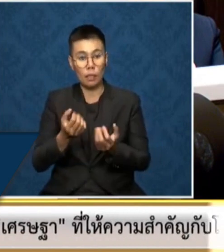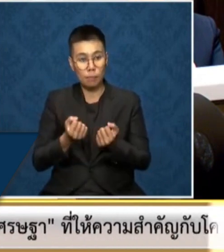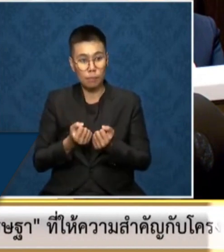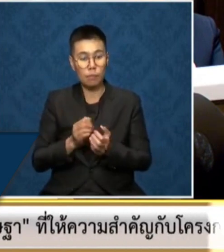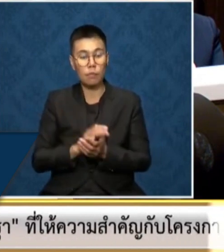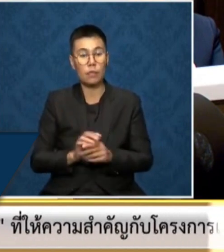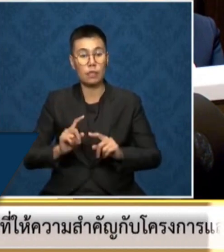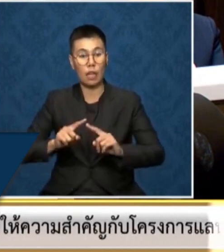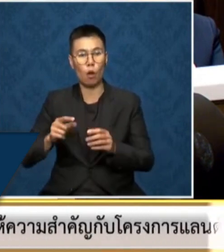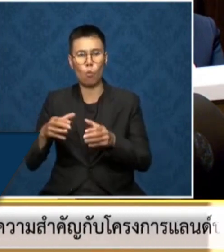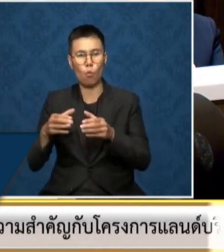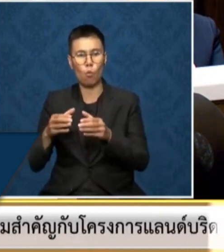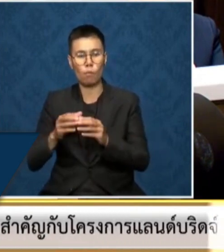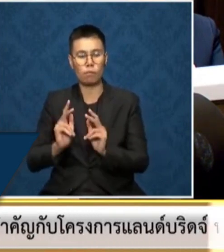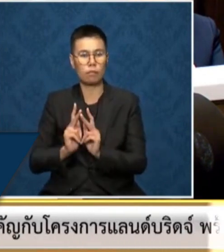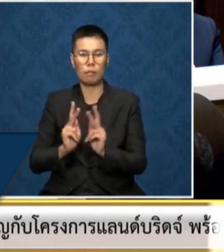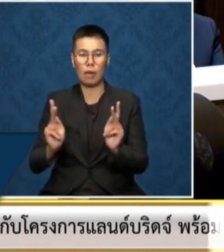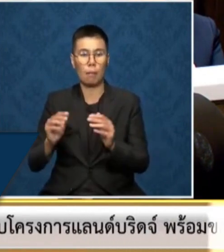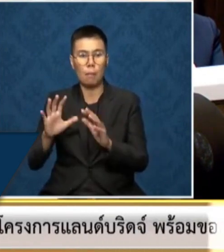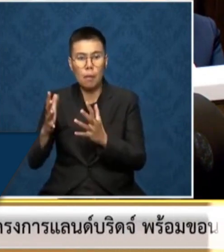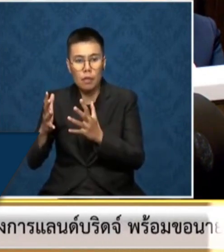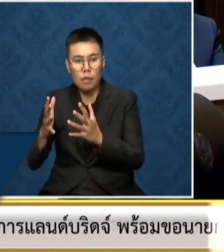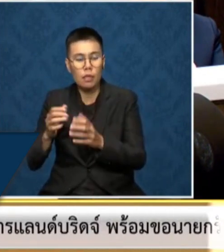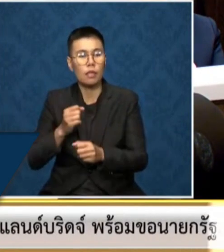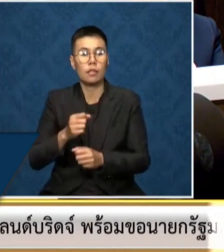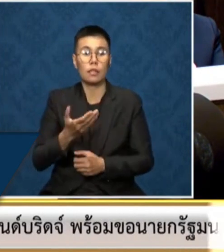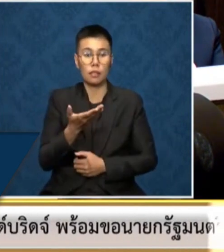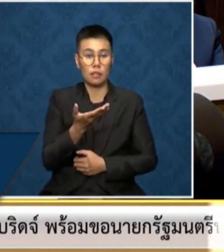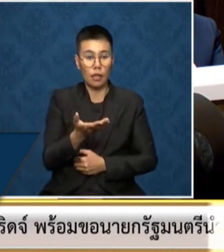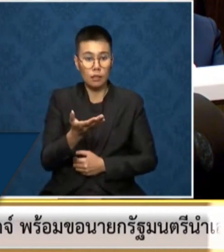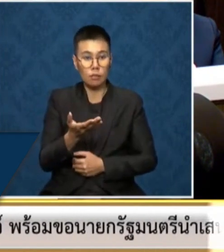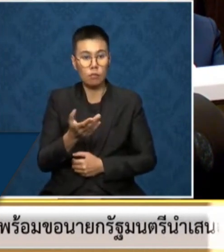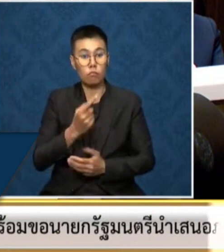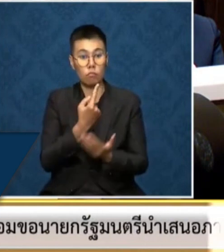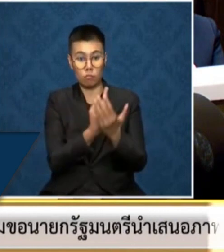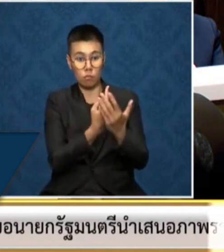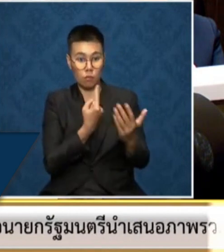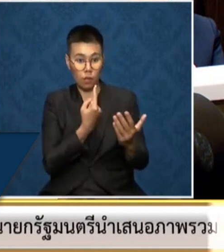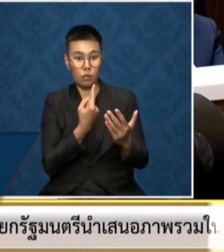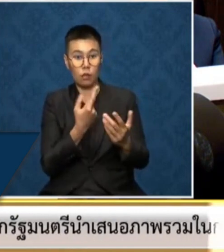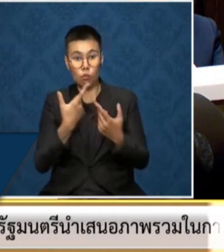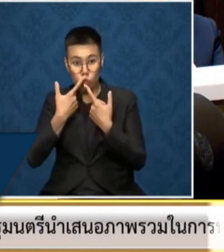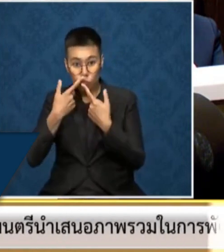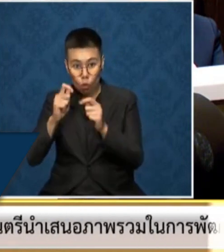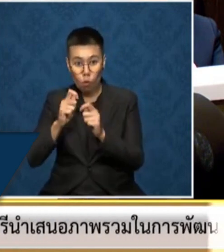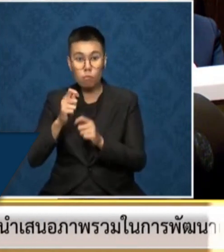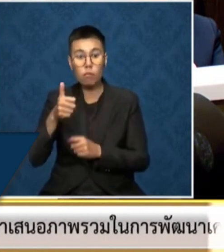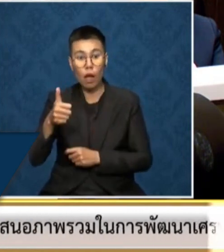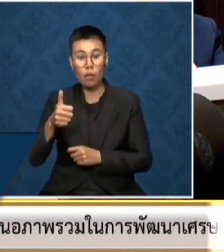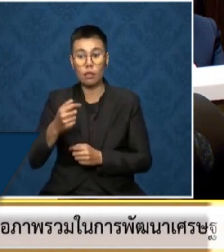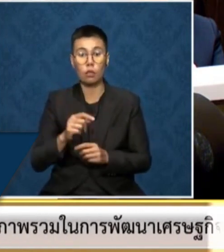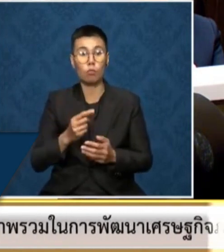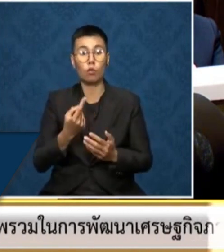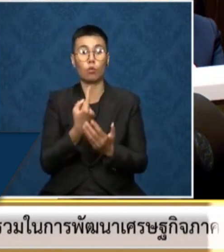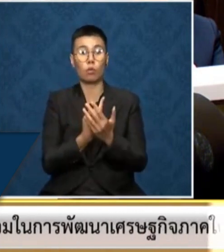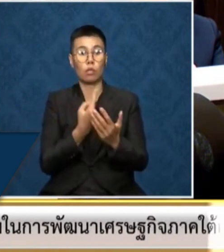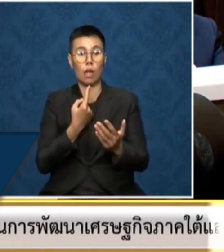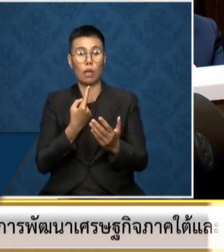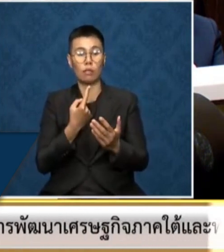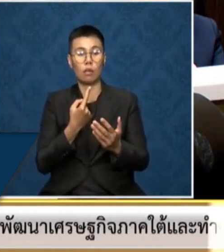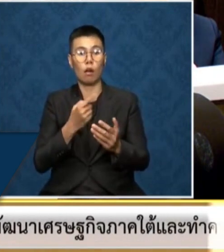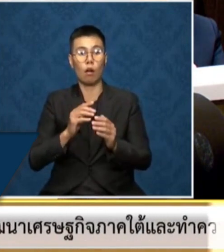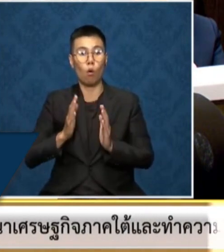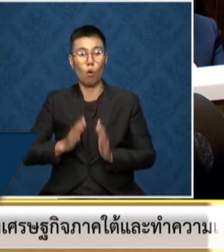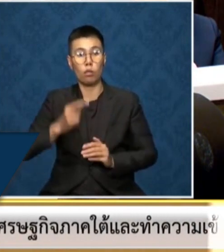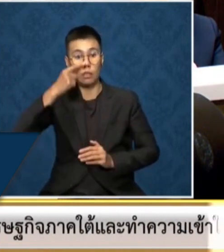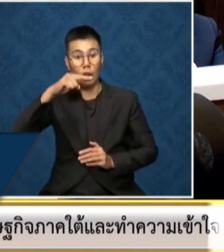ไม่ตั้งก Eastern ทleriniตอบคำถามเท่ี้แทนที่น้ประชาชน ชา